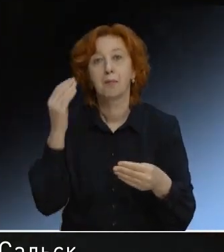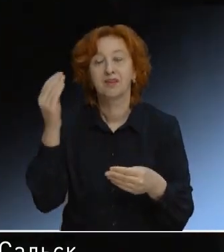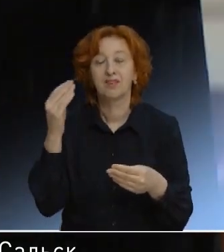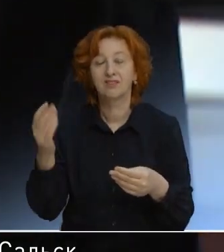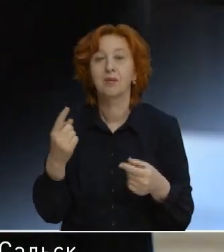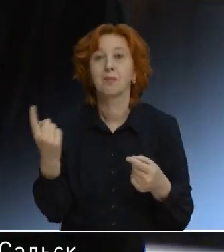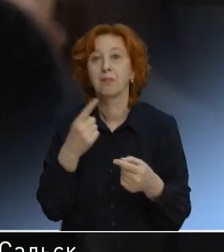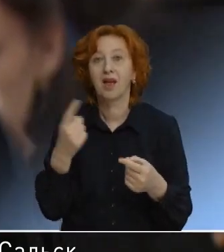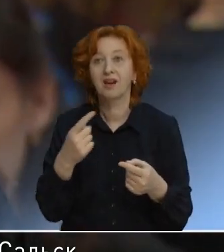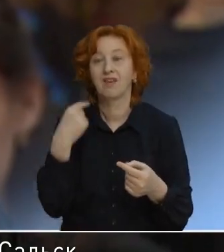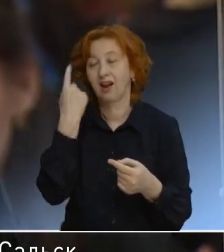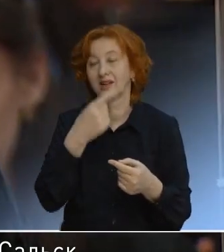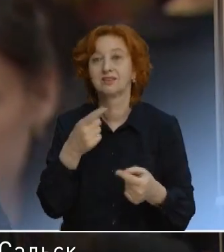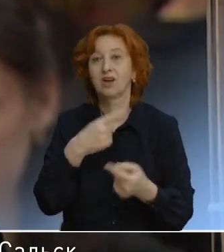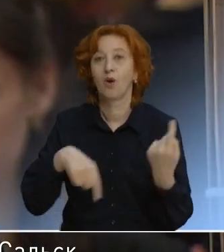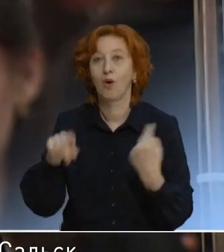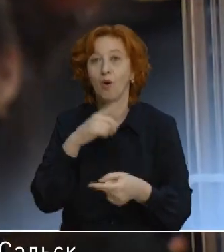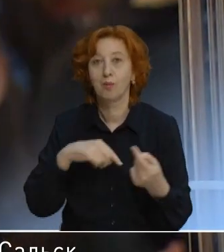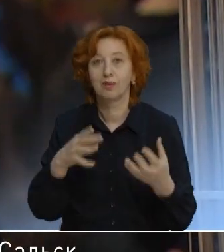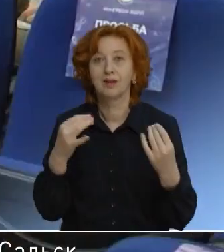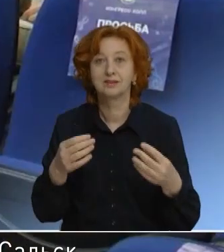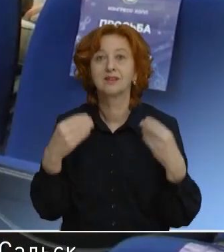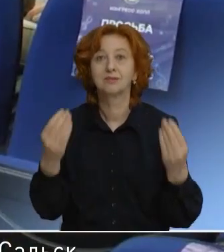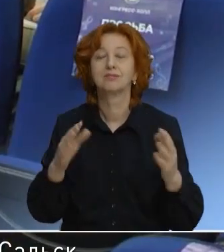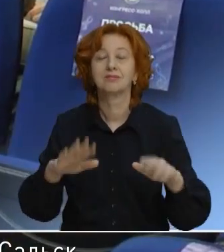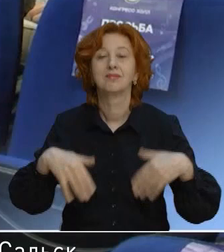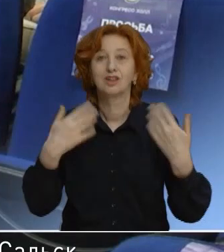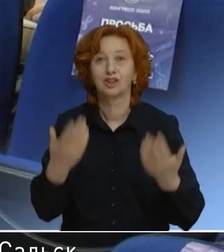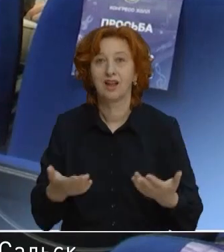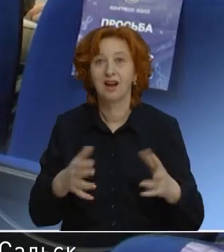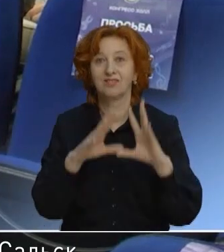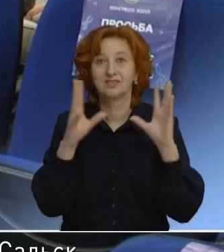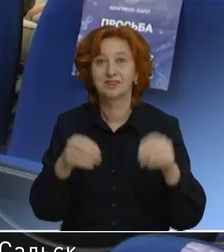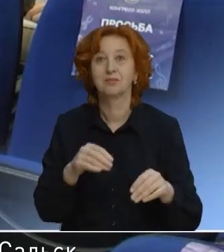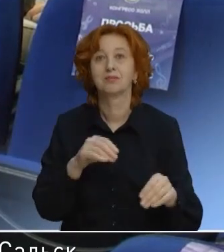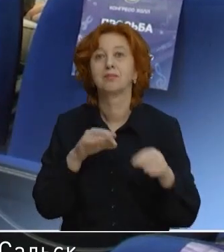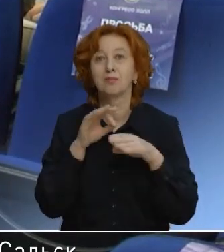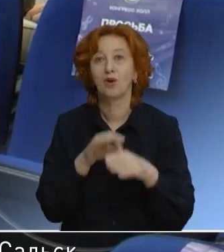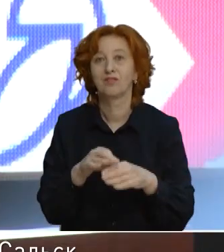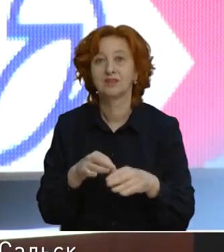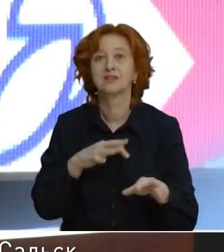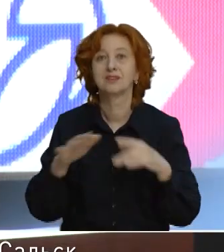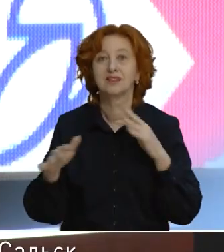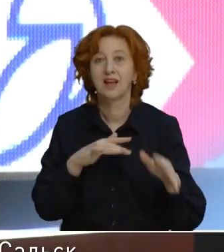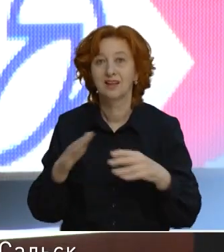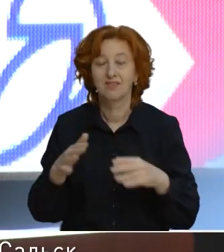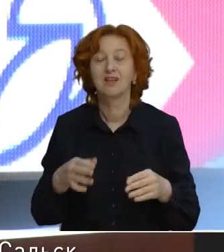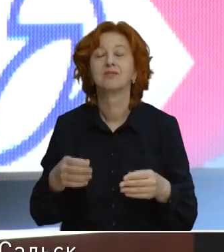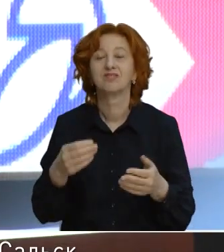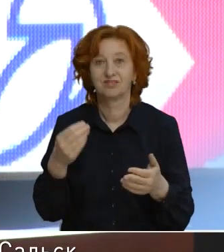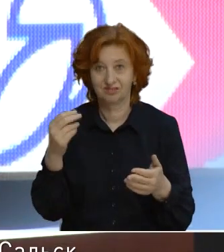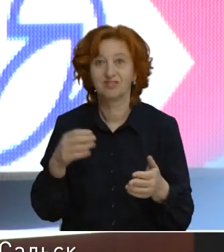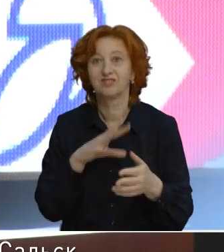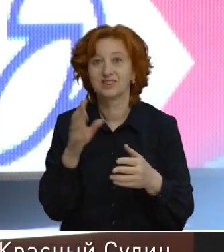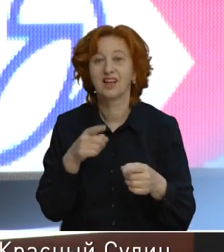лица области и руководство ДГТУ. На площадке «Артнобеля» создано особое пространство для сотрудничества бизнеса, власти